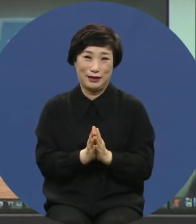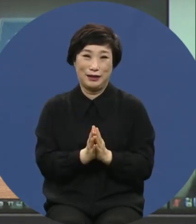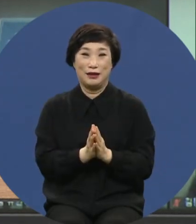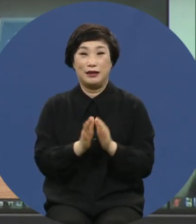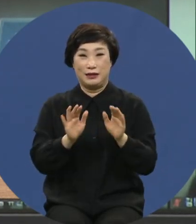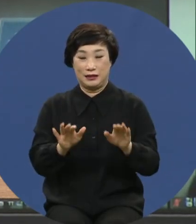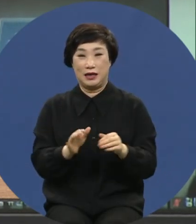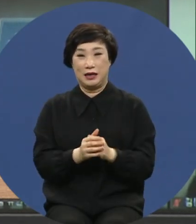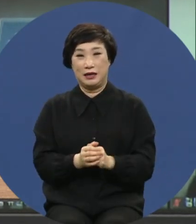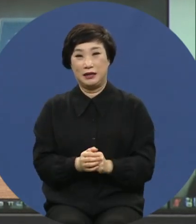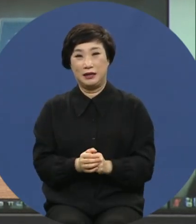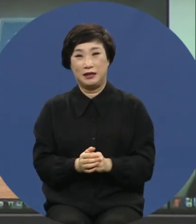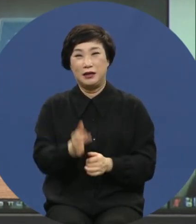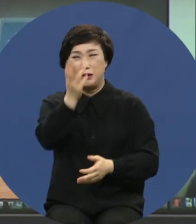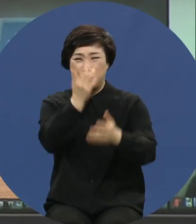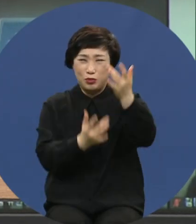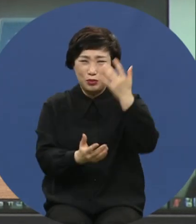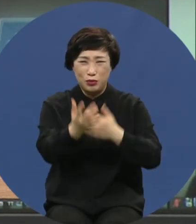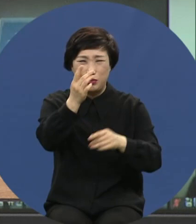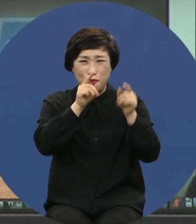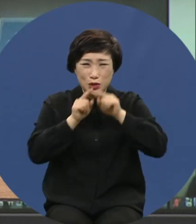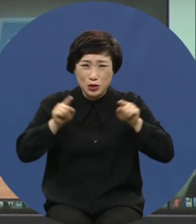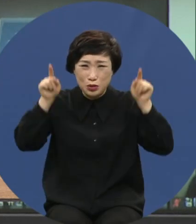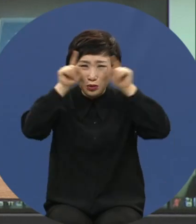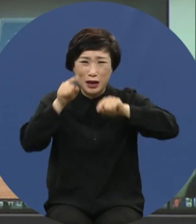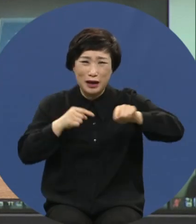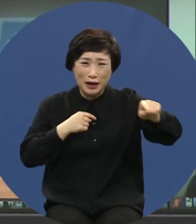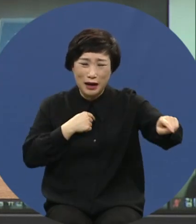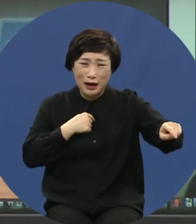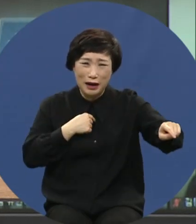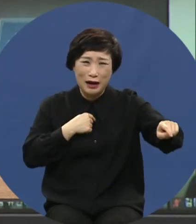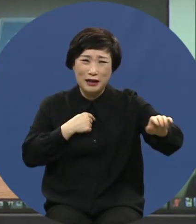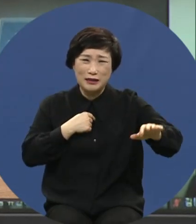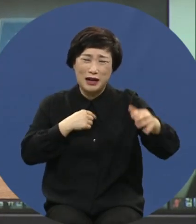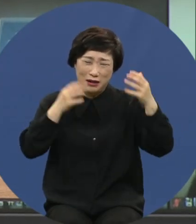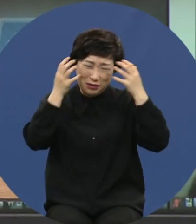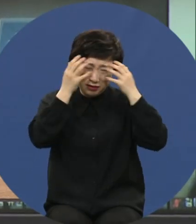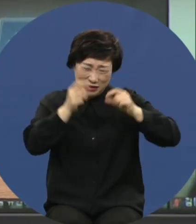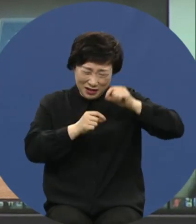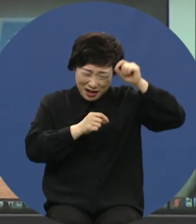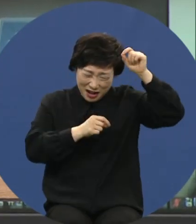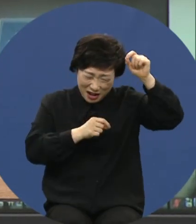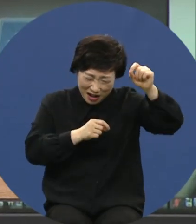누구라도 저 불타는 지옥에서 영원히